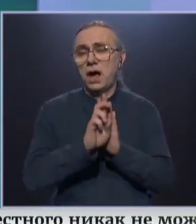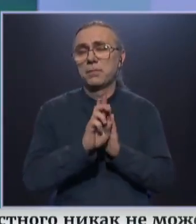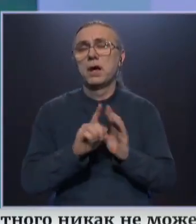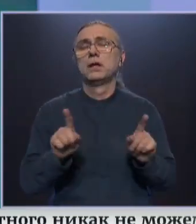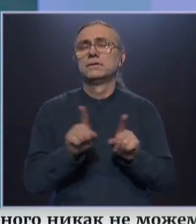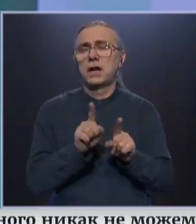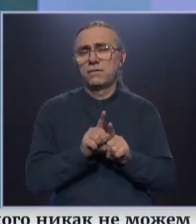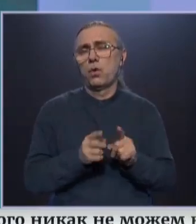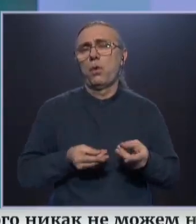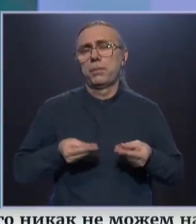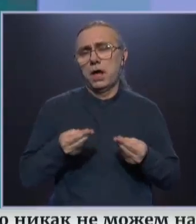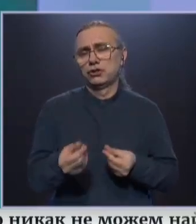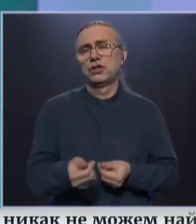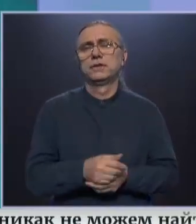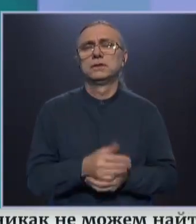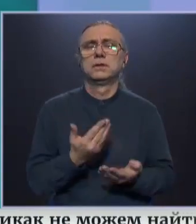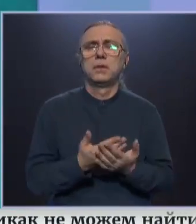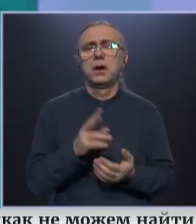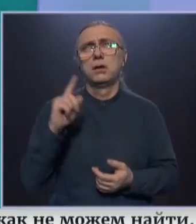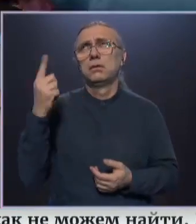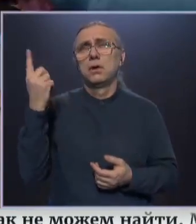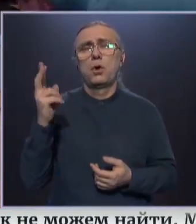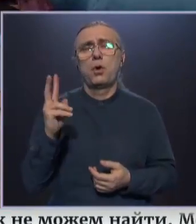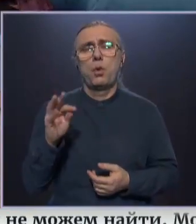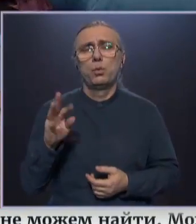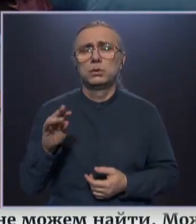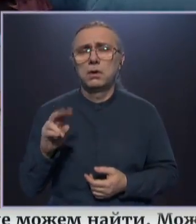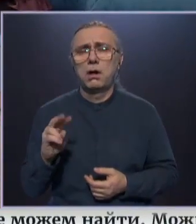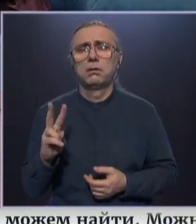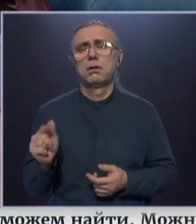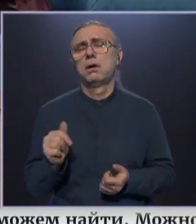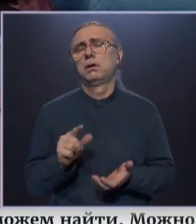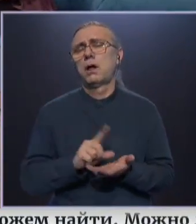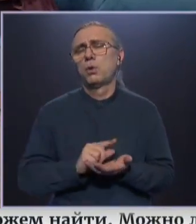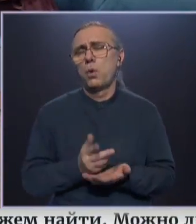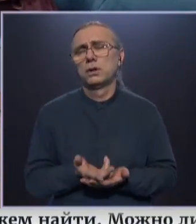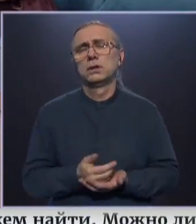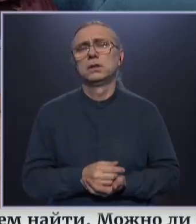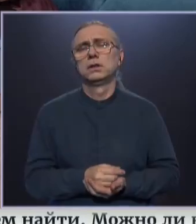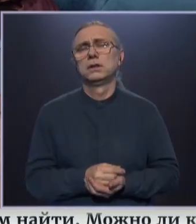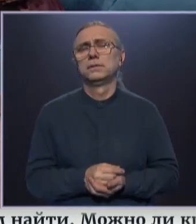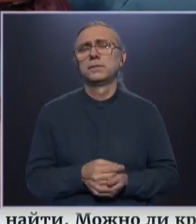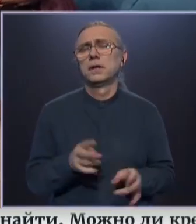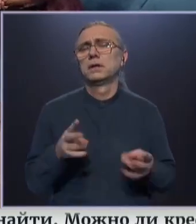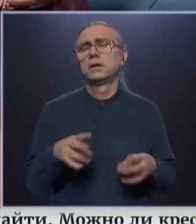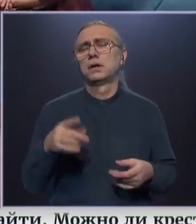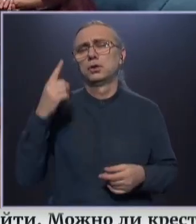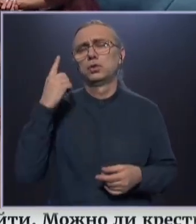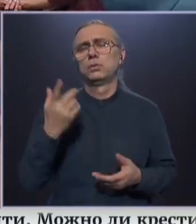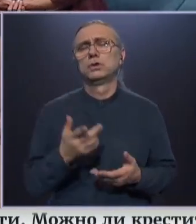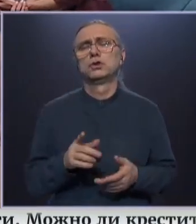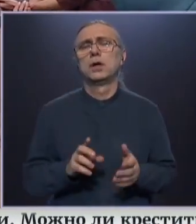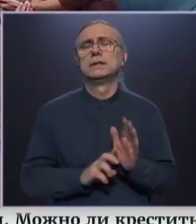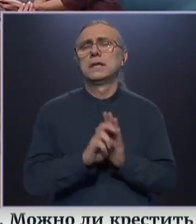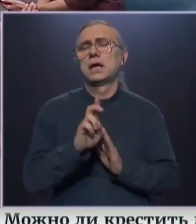равно оплачивается. Коммуналка, налоги и так далее. Не надо думать, что церковь от всего освобождена.